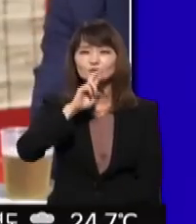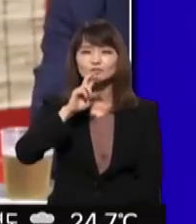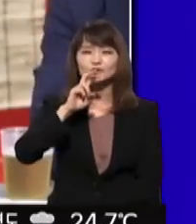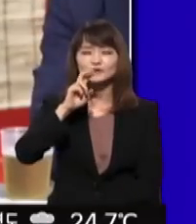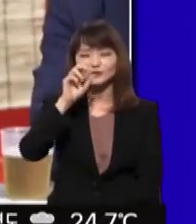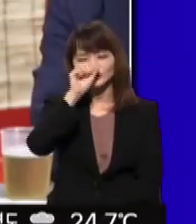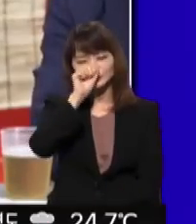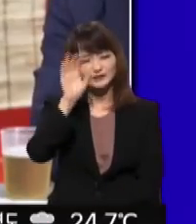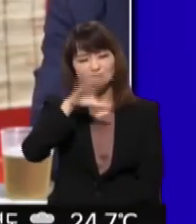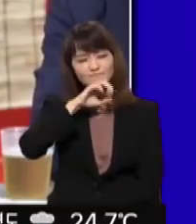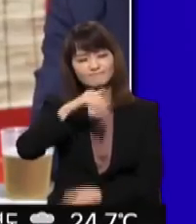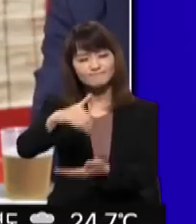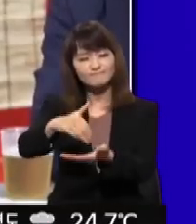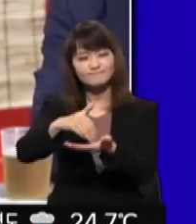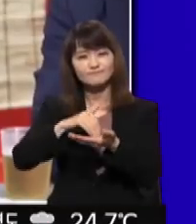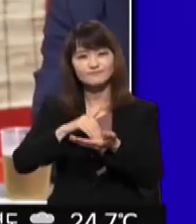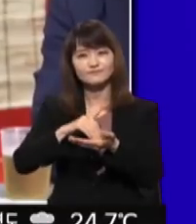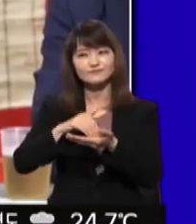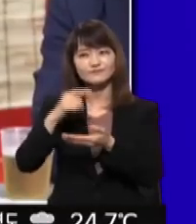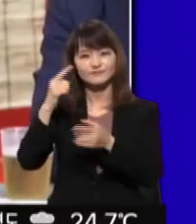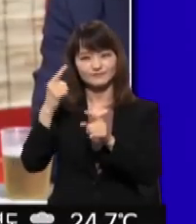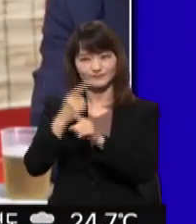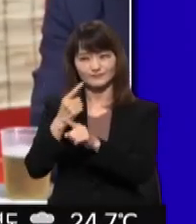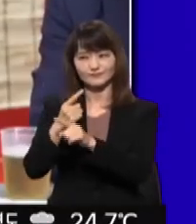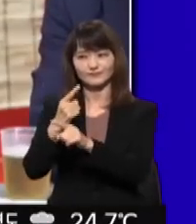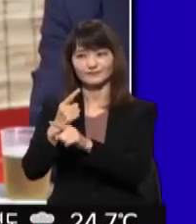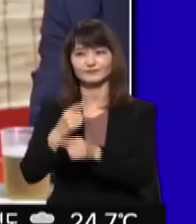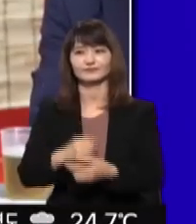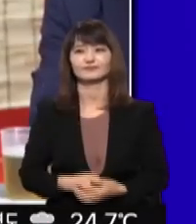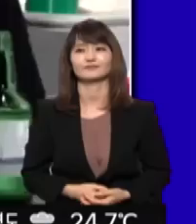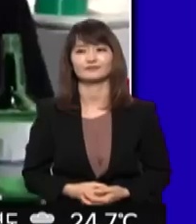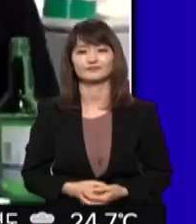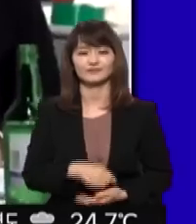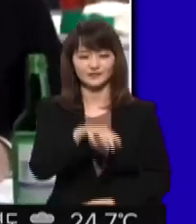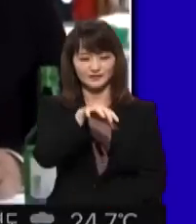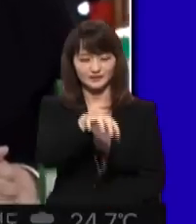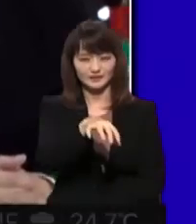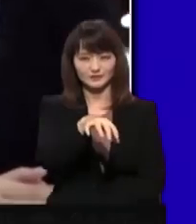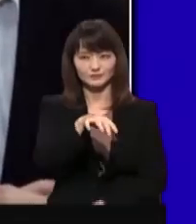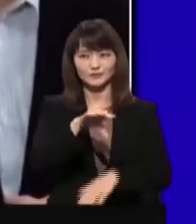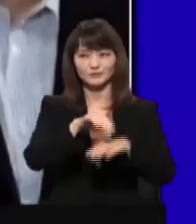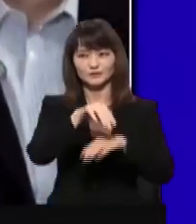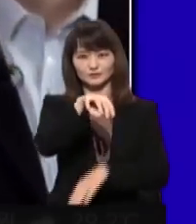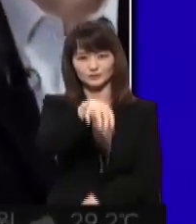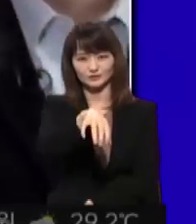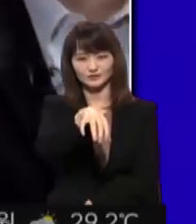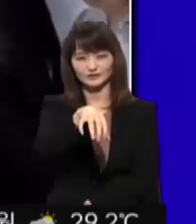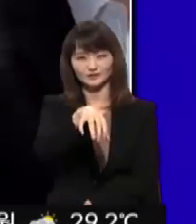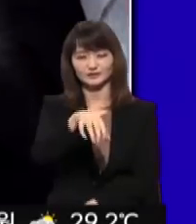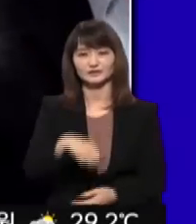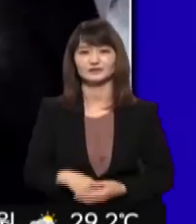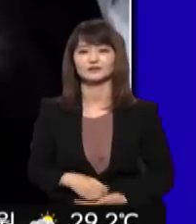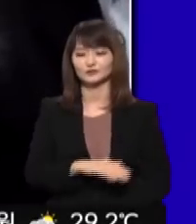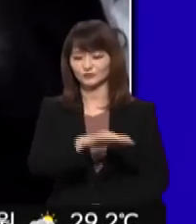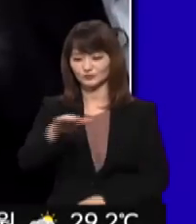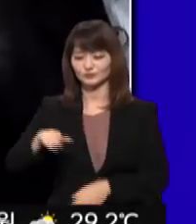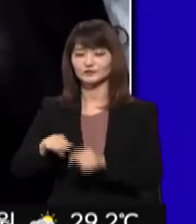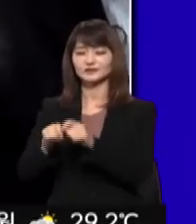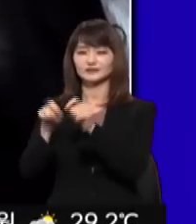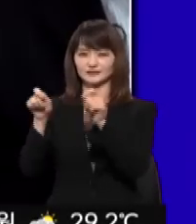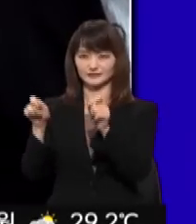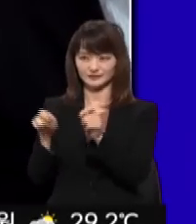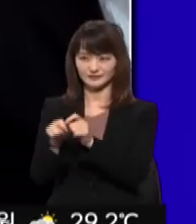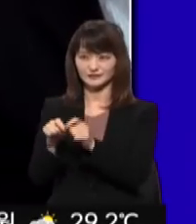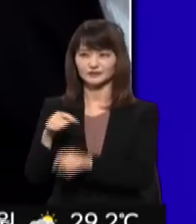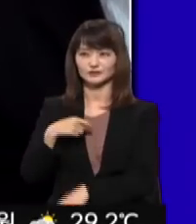많이 불만을 내기시는데 저희가 개선하도록 하고요 사실 저희가 장소만 스튜디오지 저희 팀끼리 그렇게